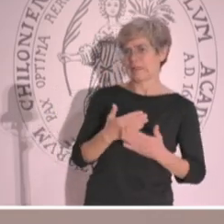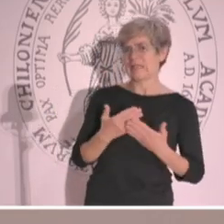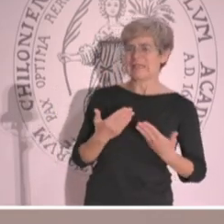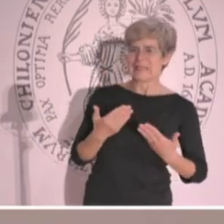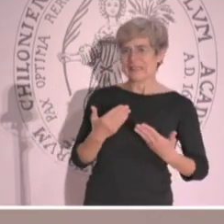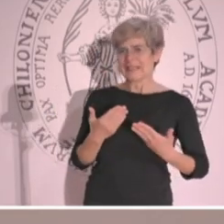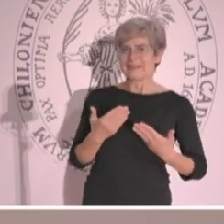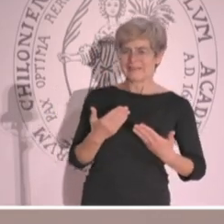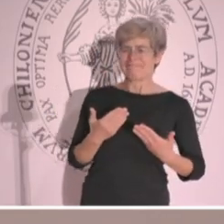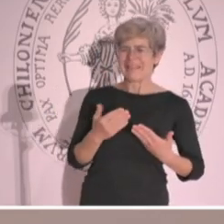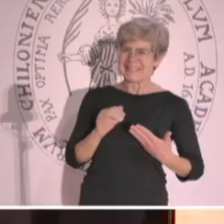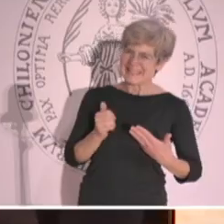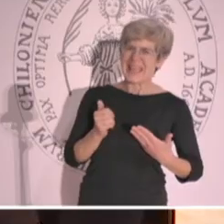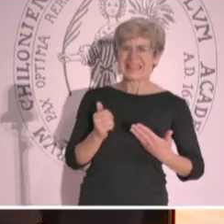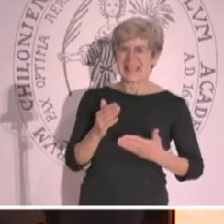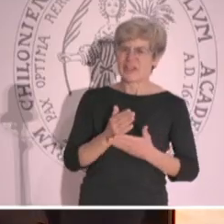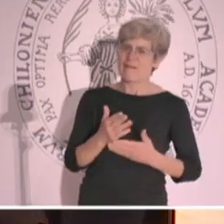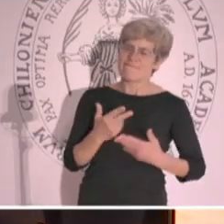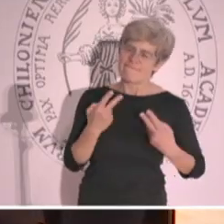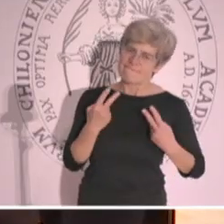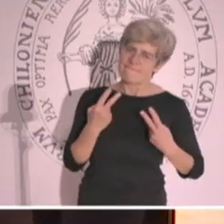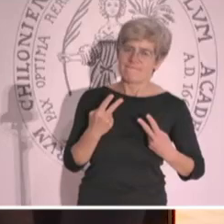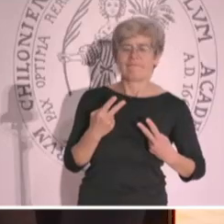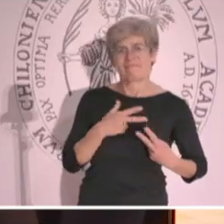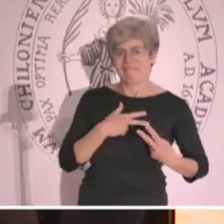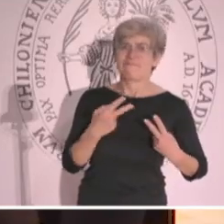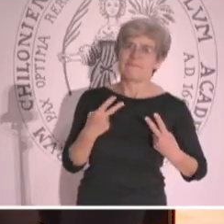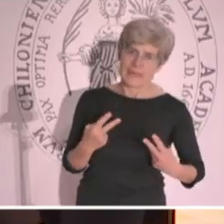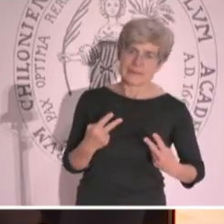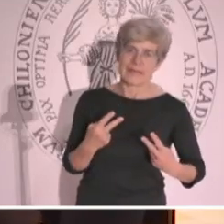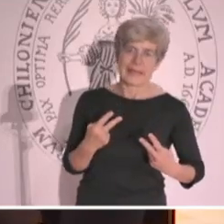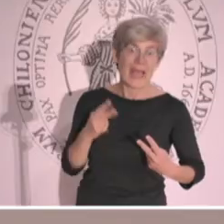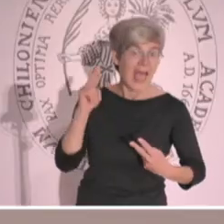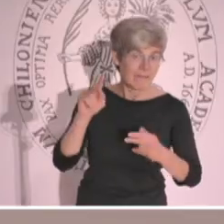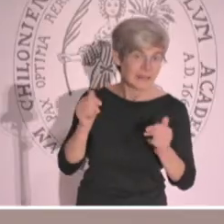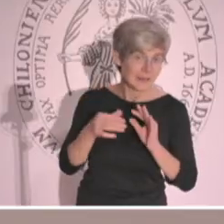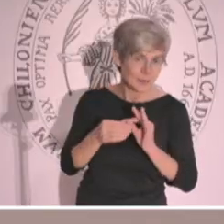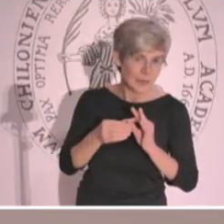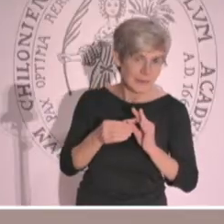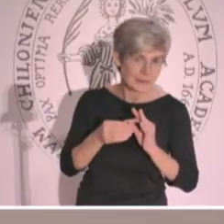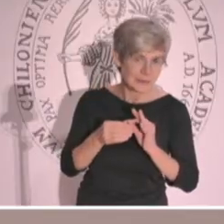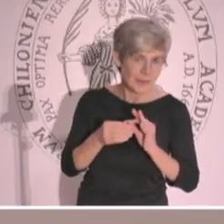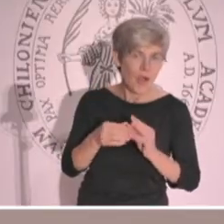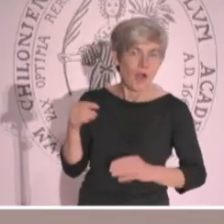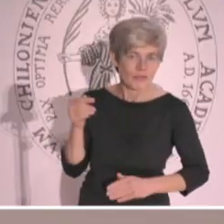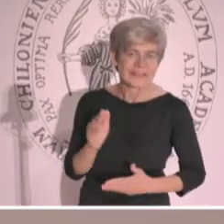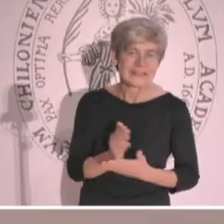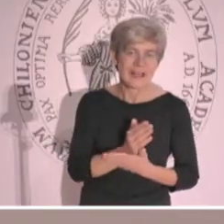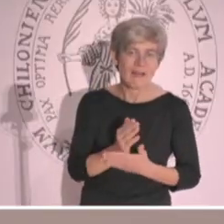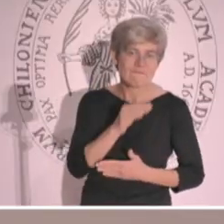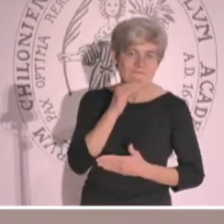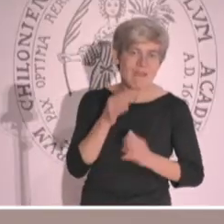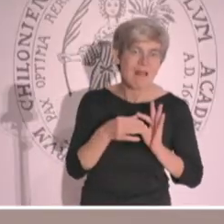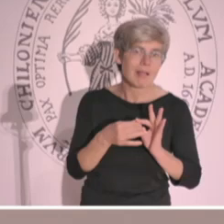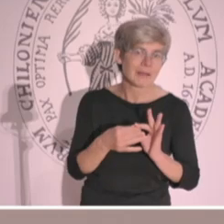erste große Entscheidung, die man in einem Erwachsenenleben dann auch trifft. Und davon hängt im Bewussten wie im